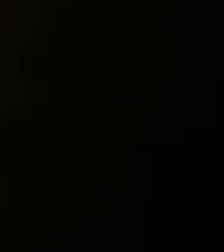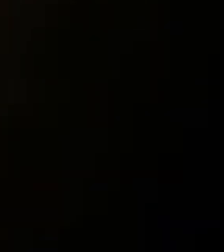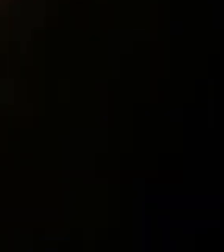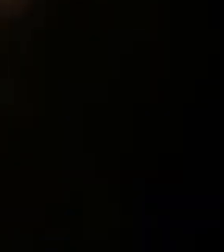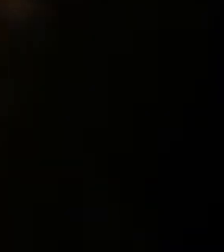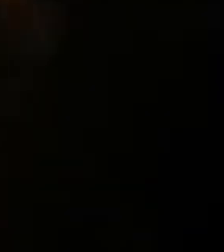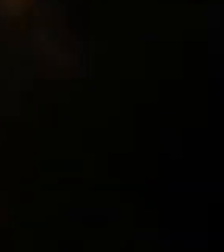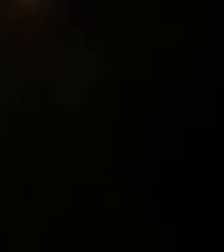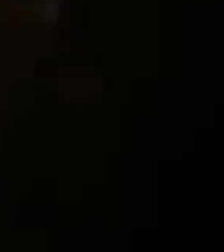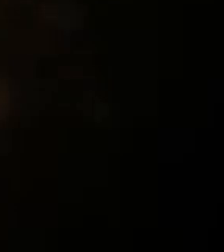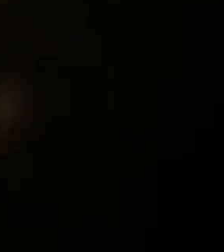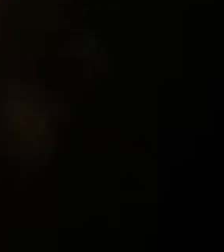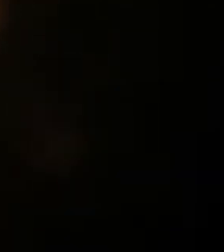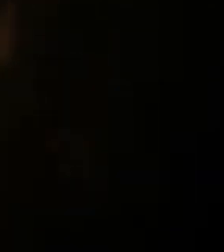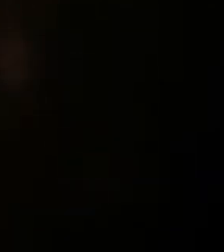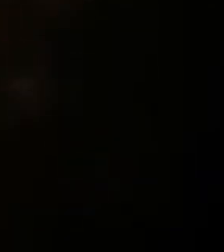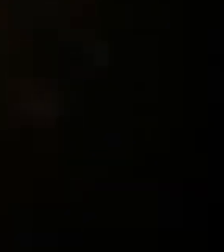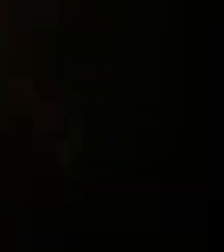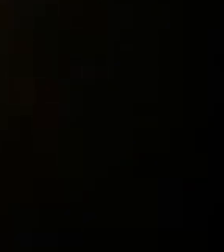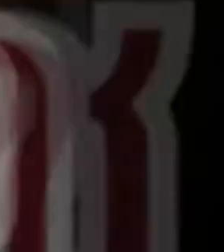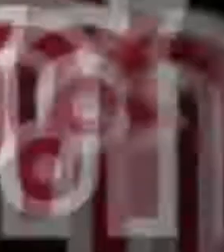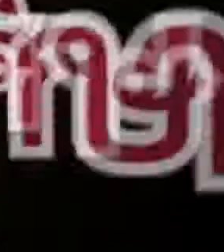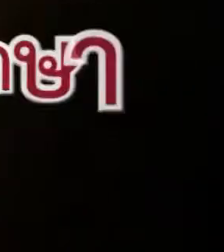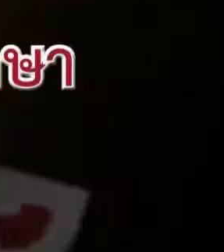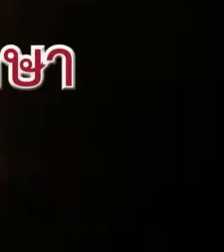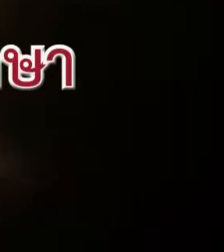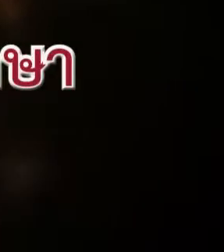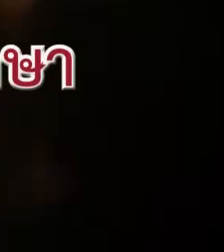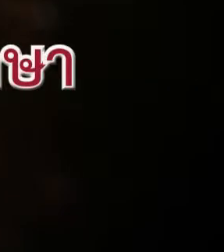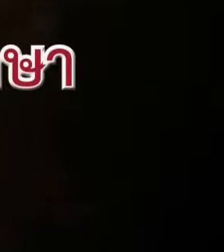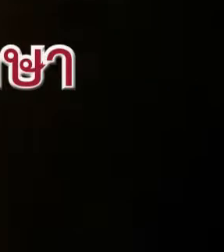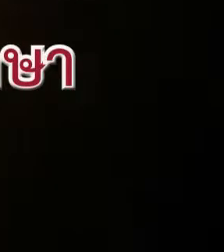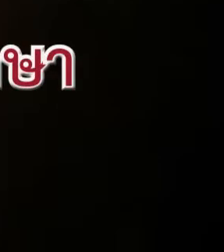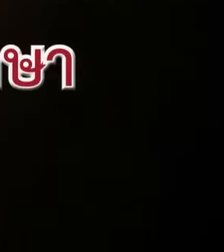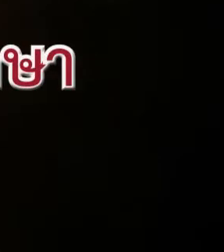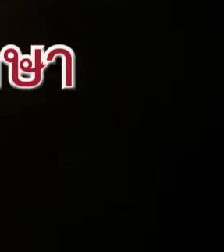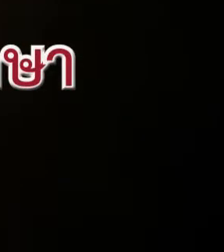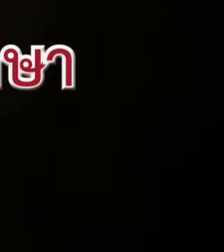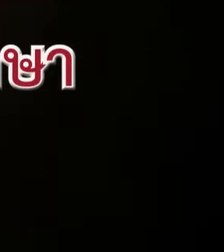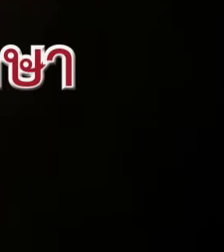Thank you.